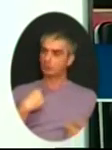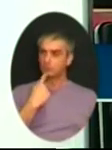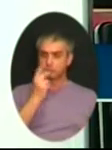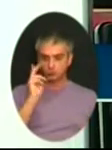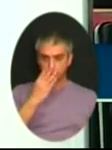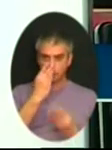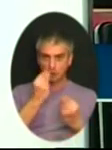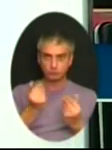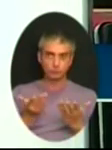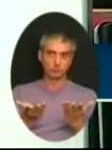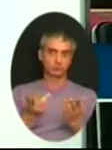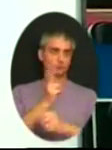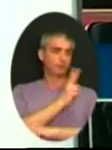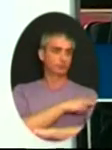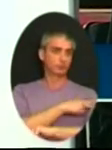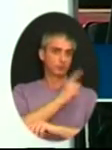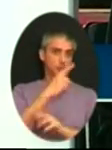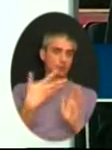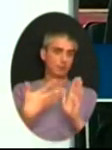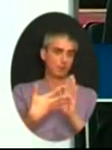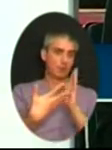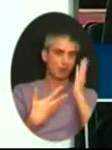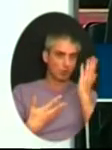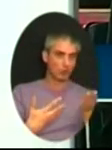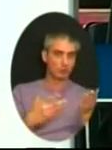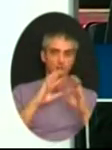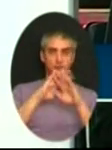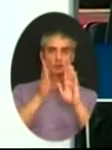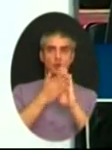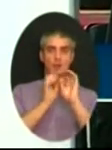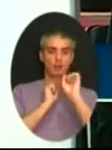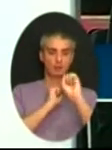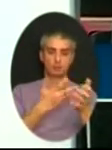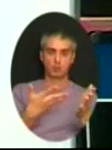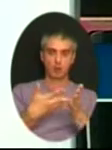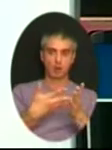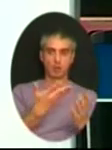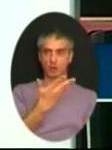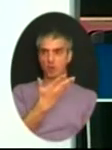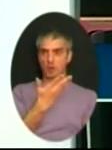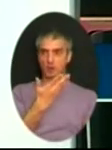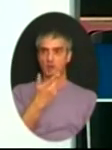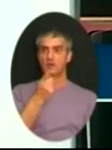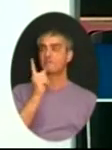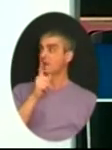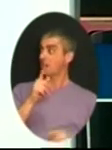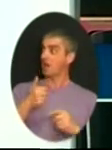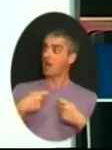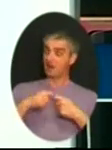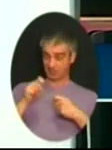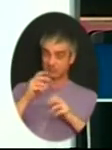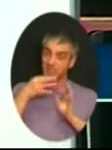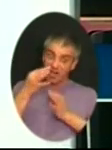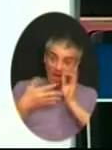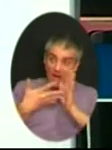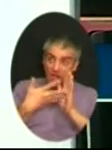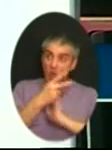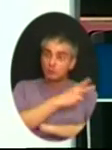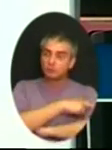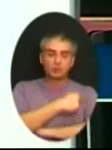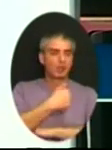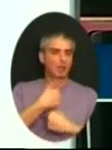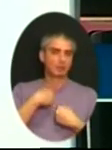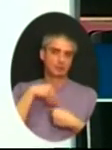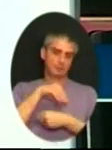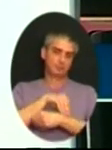יש חשדות, והמשטרה צריכה לחקור. יש לה את כל הגיבוי לחקור. וחברי הכנסת צריכים לחקור את המשטרה? אני רואה את עצמי